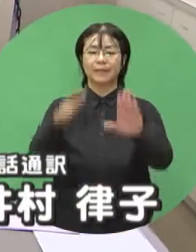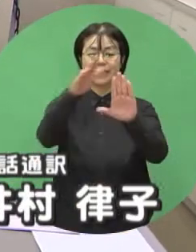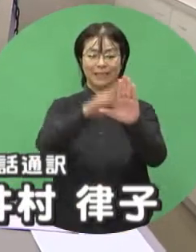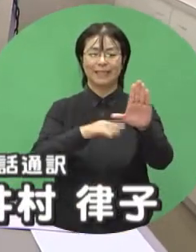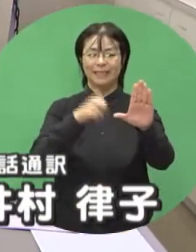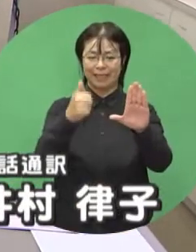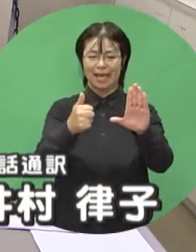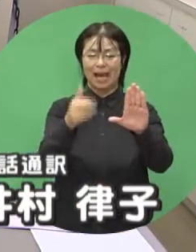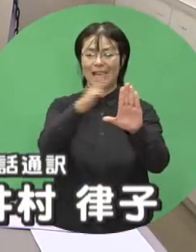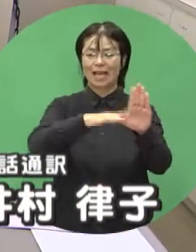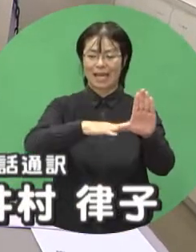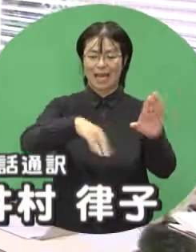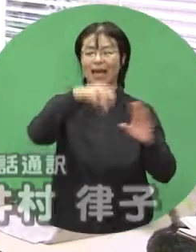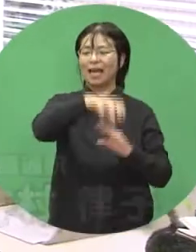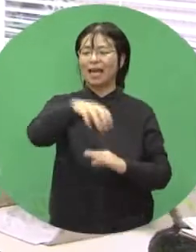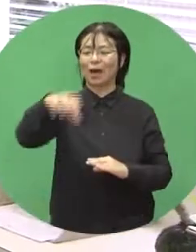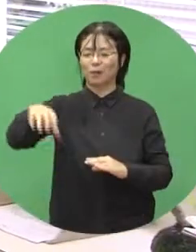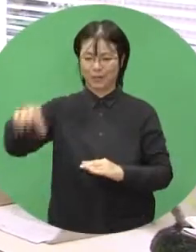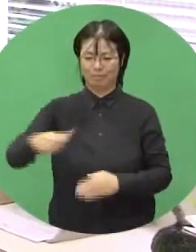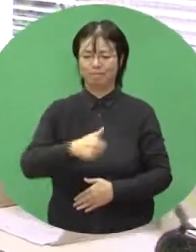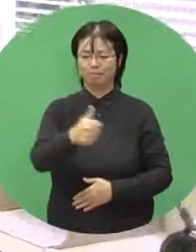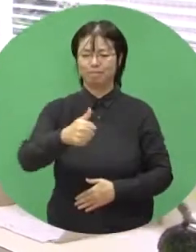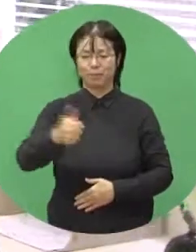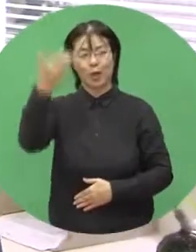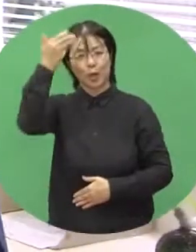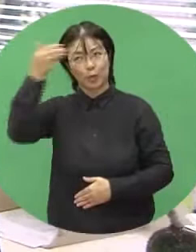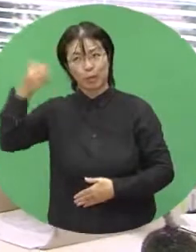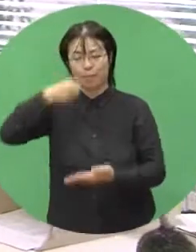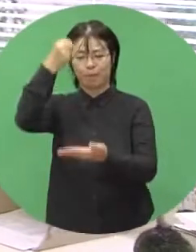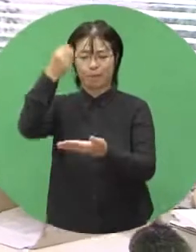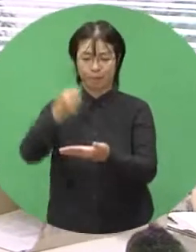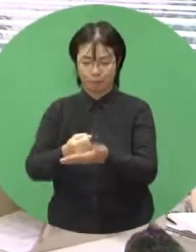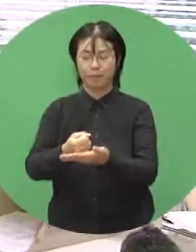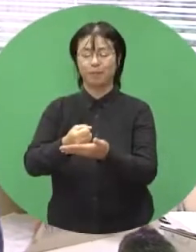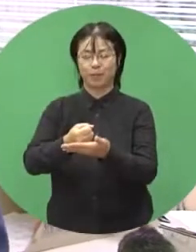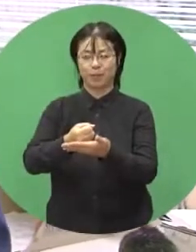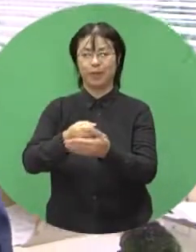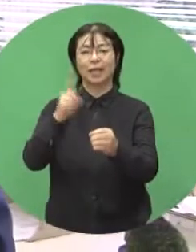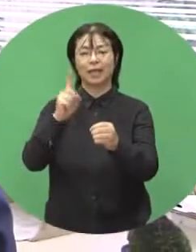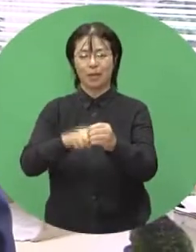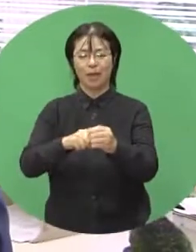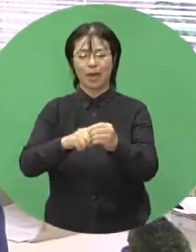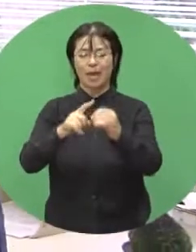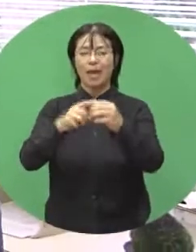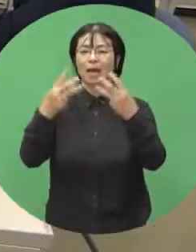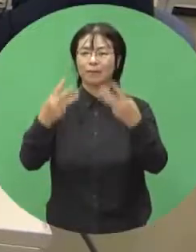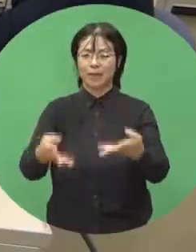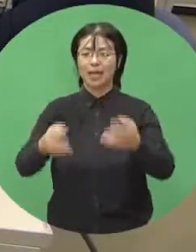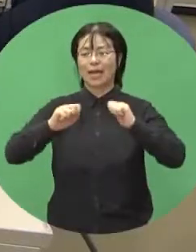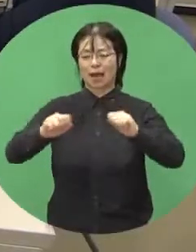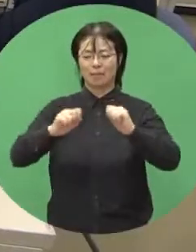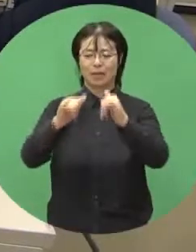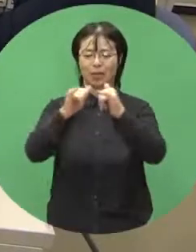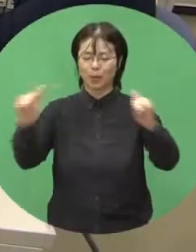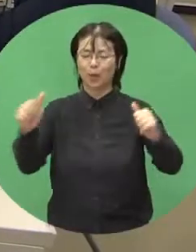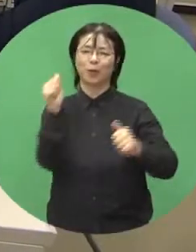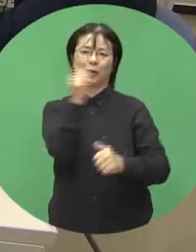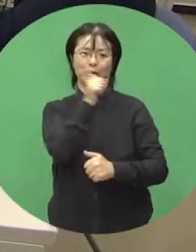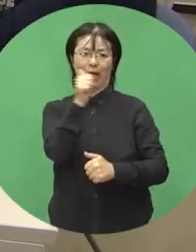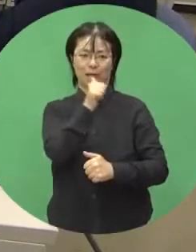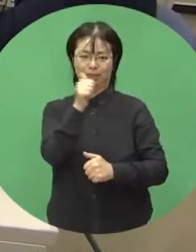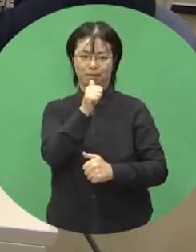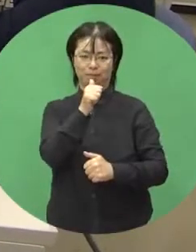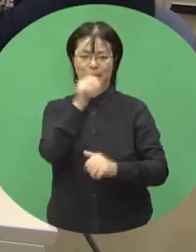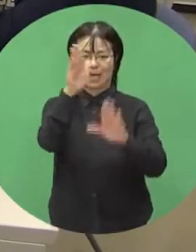知事が県内各地に出かけ、夢を実現するため三重を舞台に頑張っている人たちを紹介する知事が行